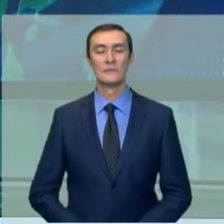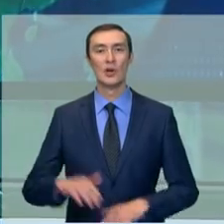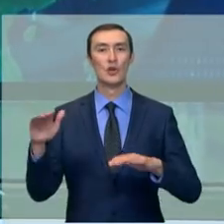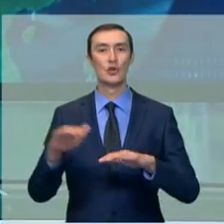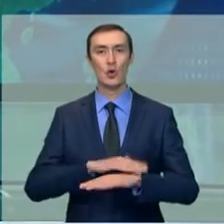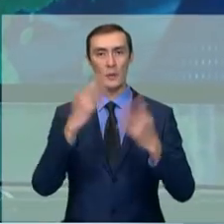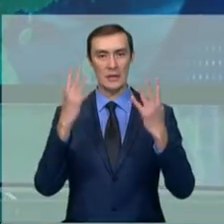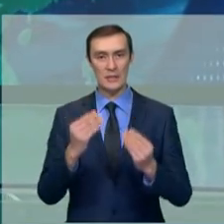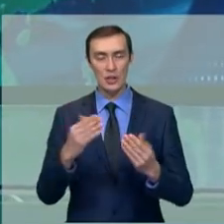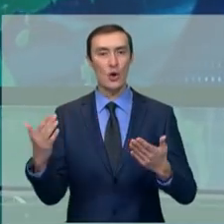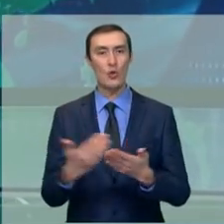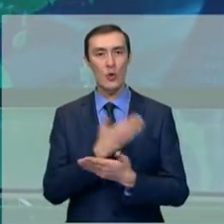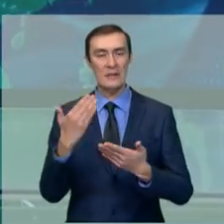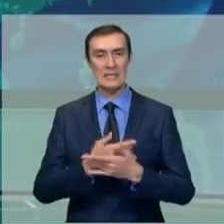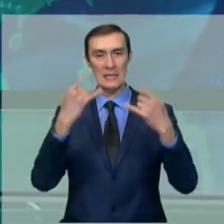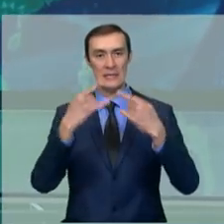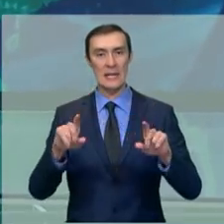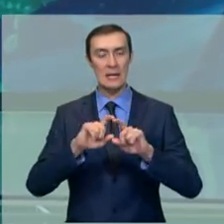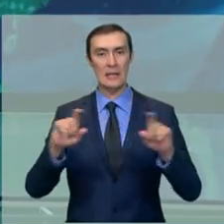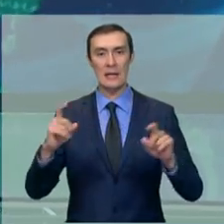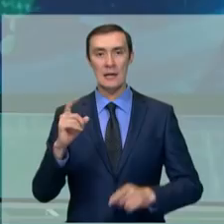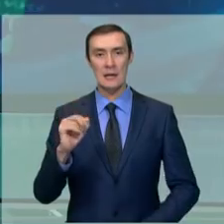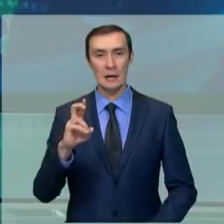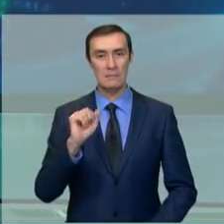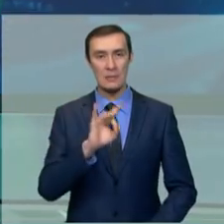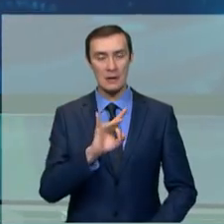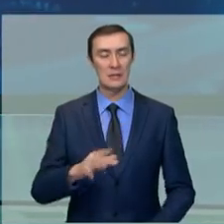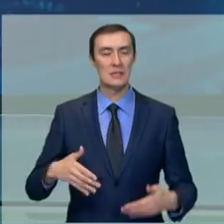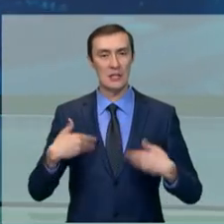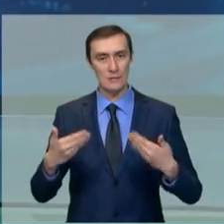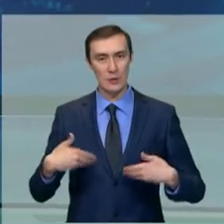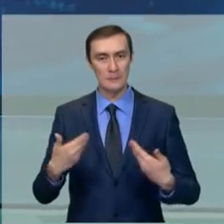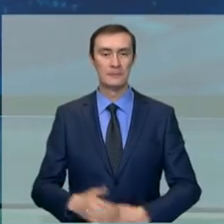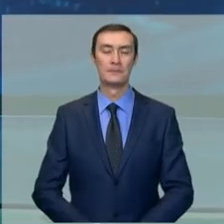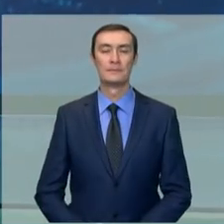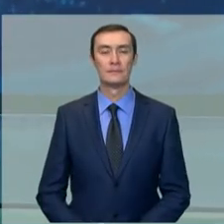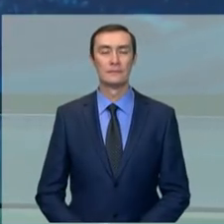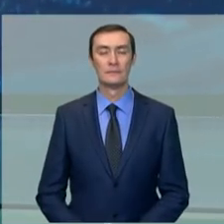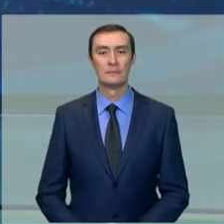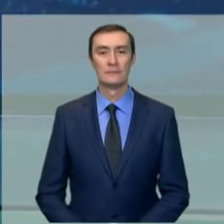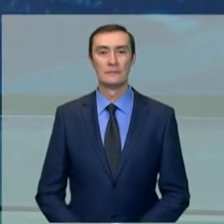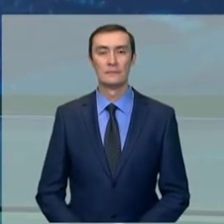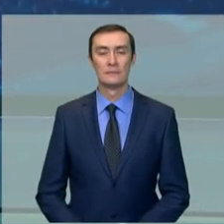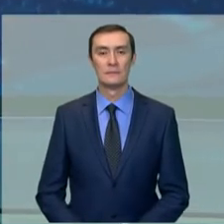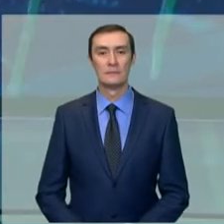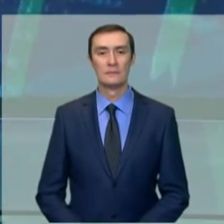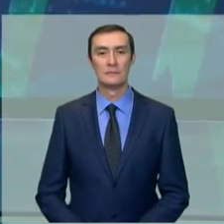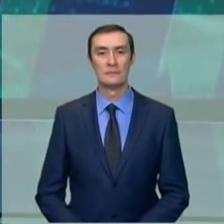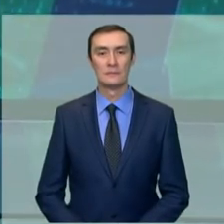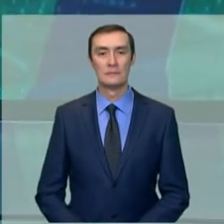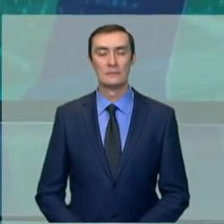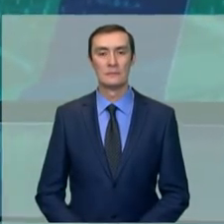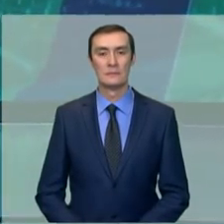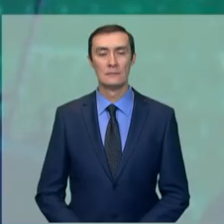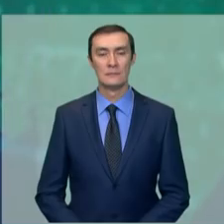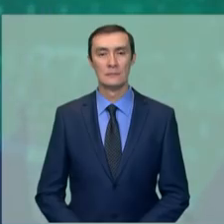Добрый день, на часах 13:00. Время новостей на телеканале Хабар. В студии работает Айгуль Адилова. Сурдоперевод обеспечивает Хасан